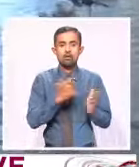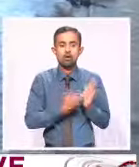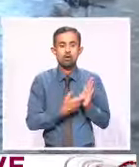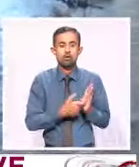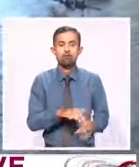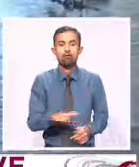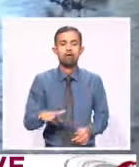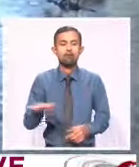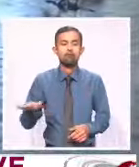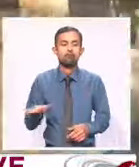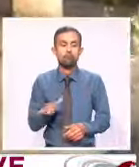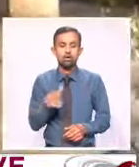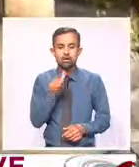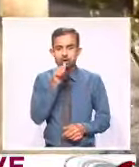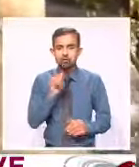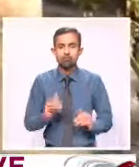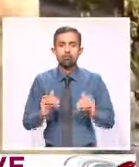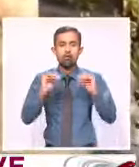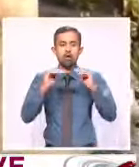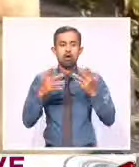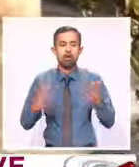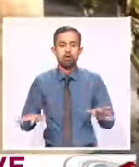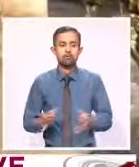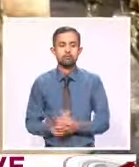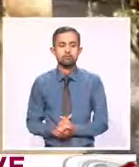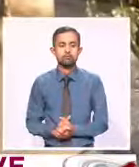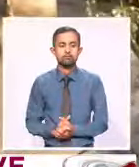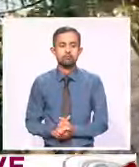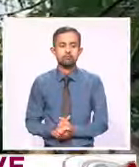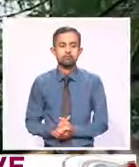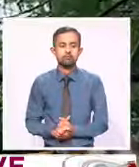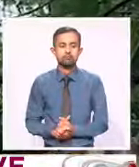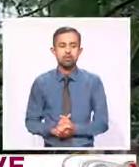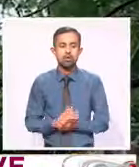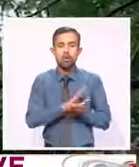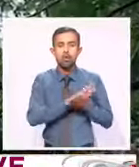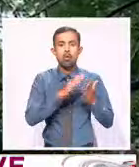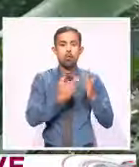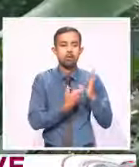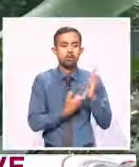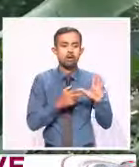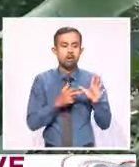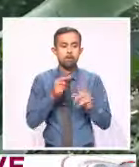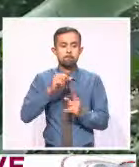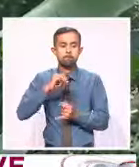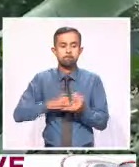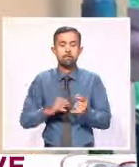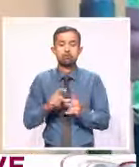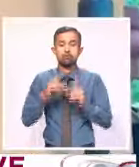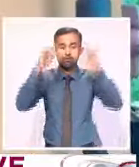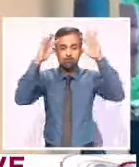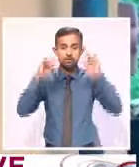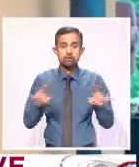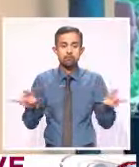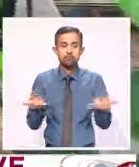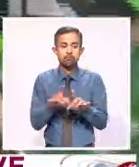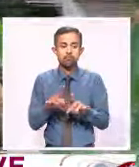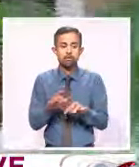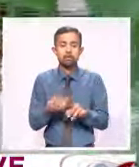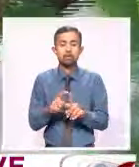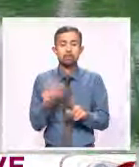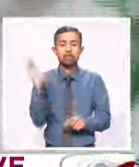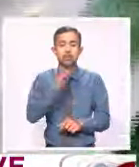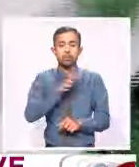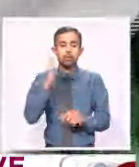ඇතුළු ප්‍රදේශ කිහිපයක පහත් බිම් යට වී තිබෙනවා. හොරණ ප්‍රාදේශීය ලේකම් කොට්ටාශයේ අධික වැසි තත්ත්වයක් සමග හමාගිය